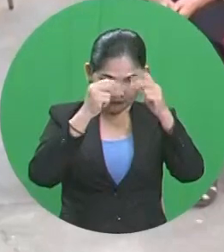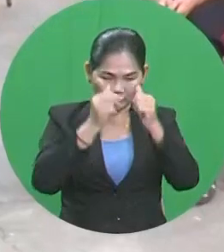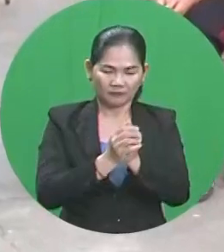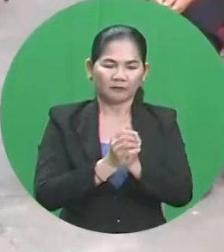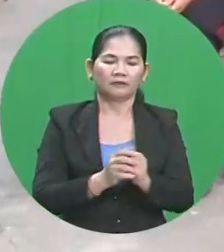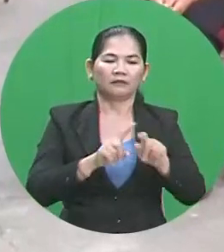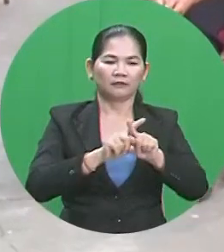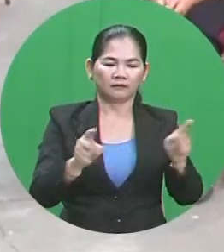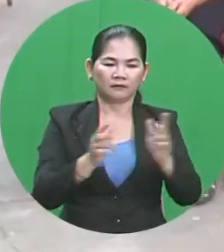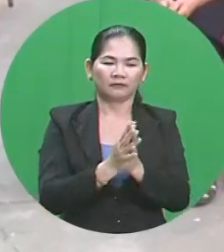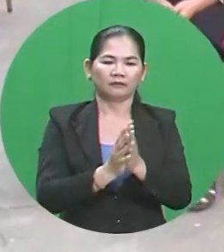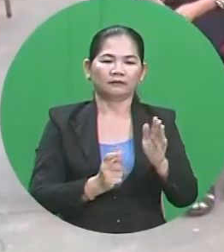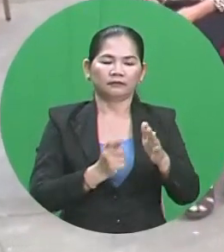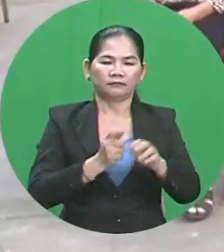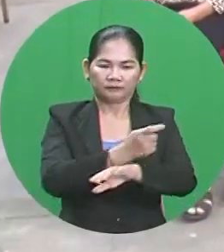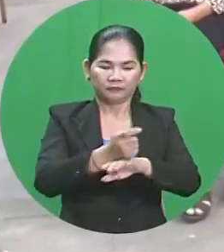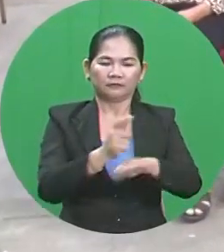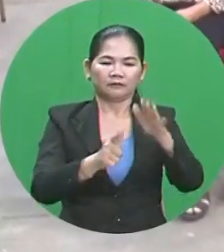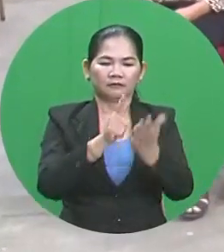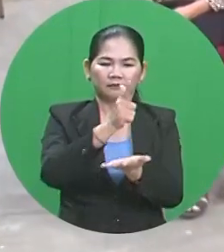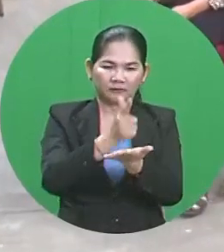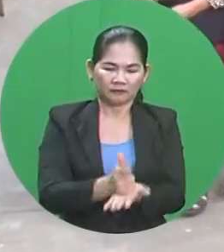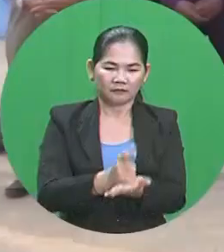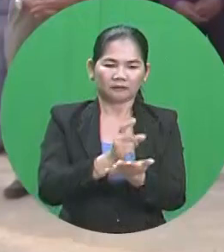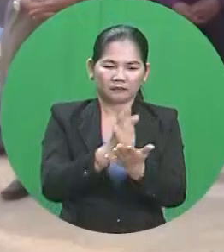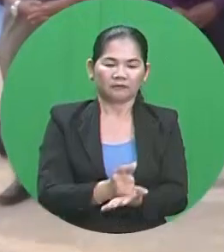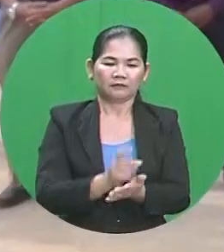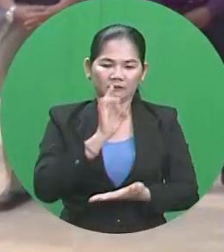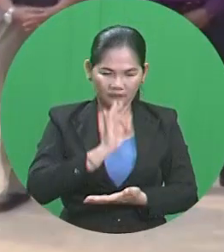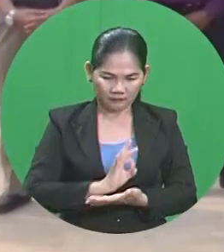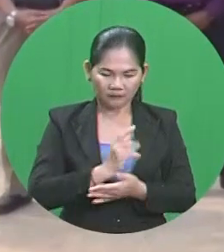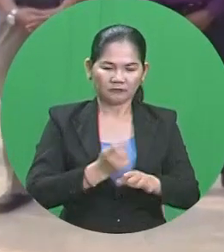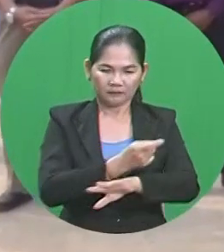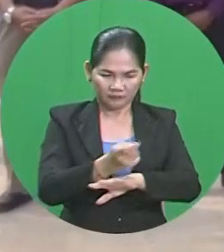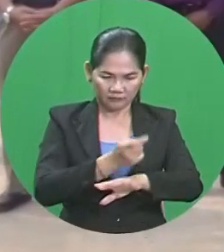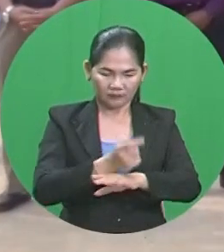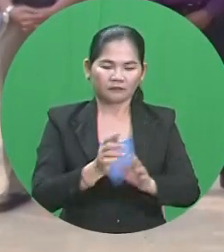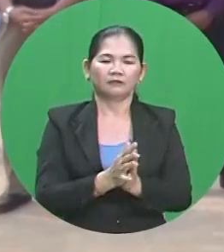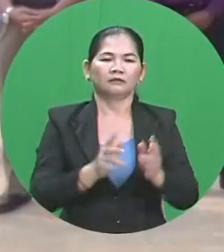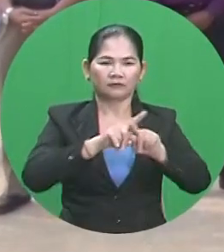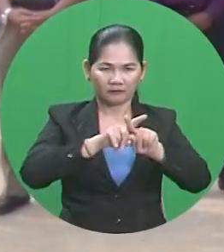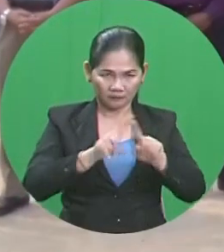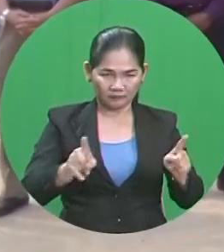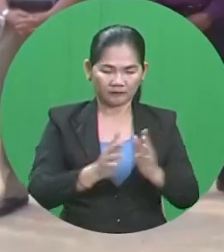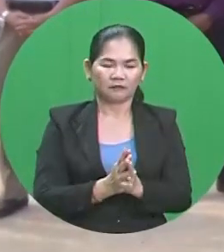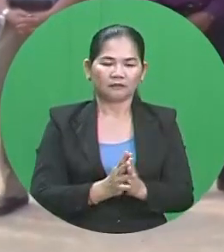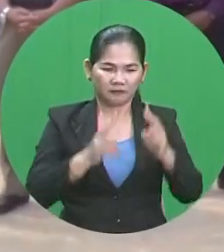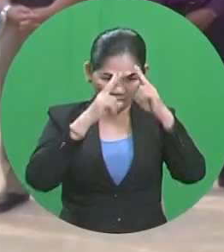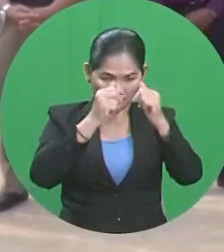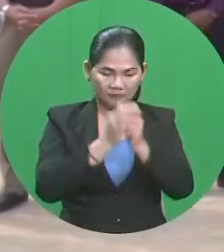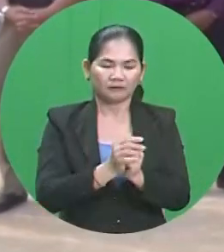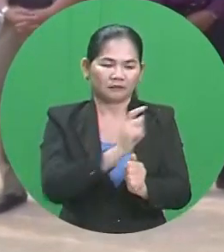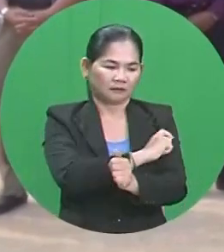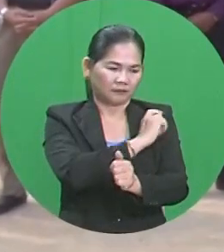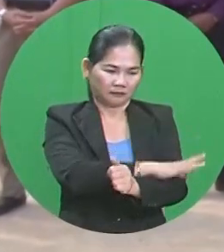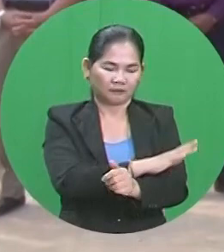បើទោះបីរដ្ឋធម្មនុញ្ញបានកំណត់យកព្រះពុទ្ធសាសនាជាសាសនារបស់រដ្ឋប៉ុន្តែសម្ដេចមិនបានរើសអើ